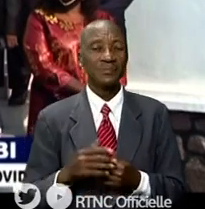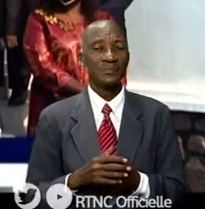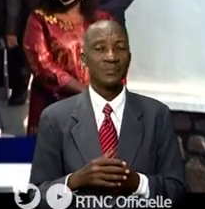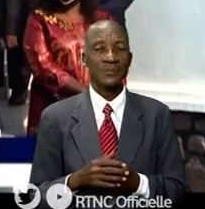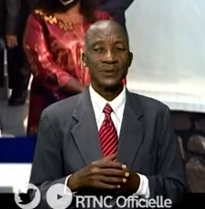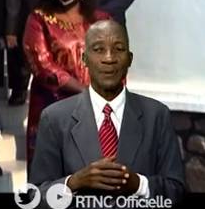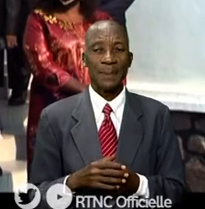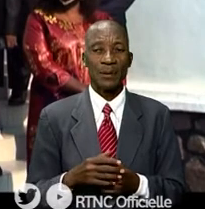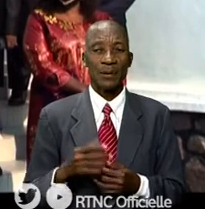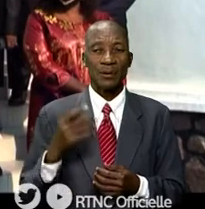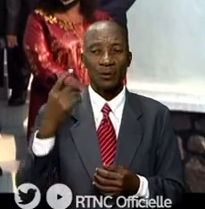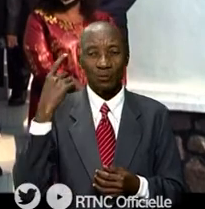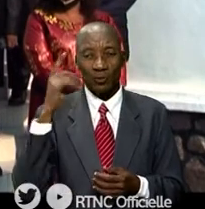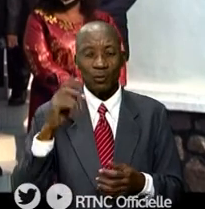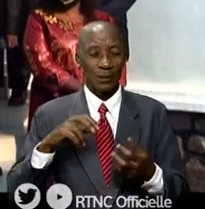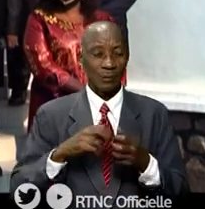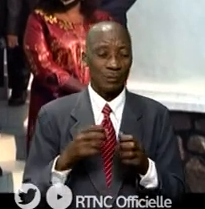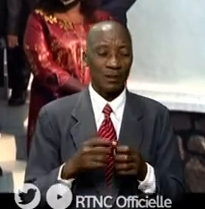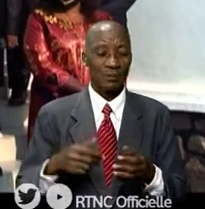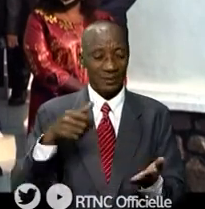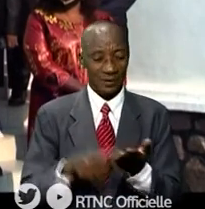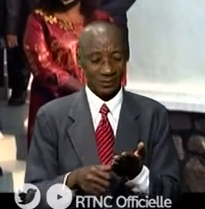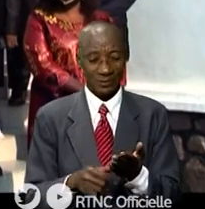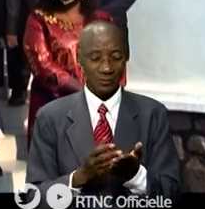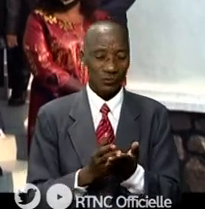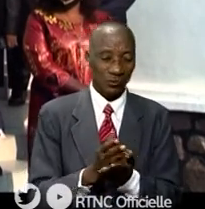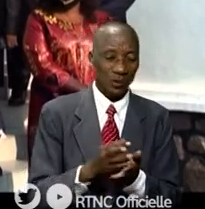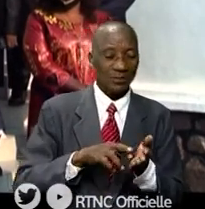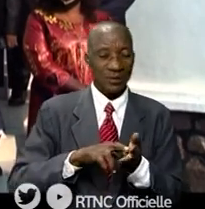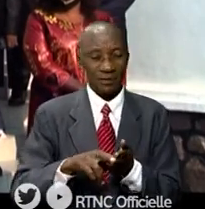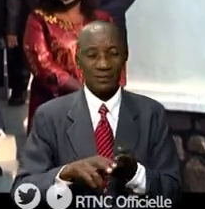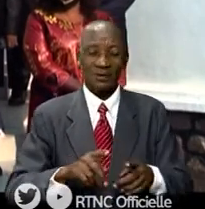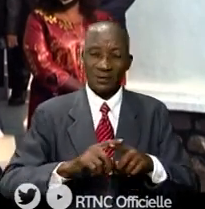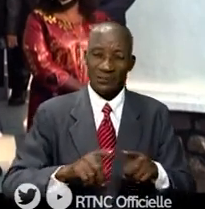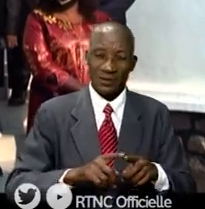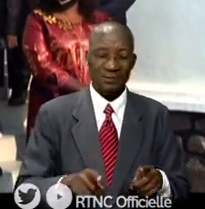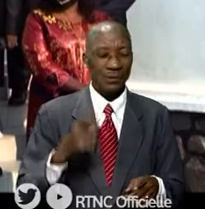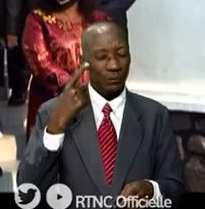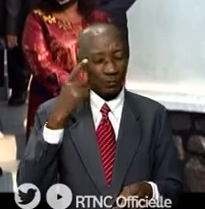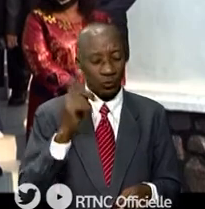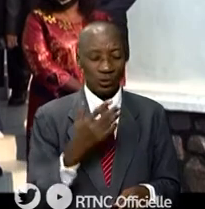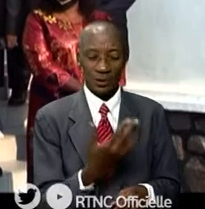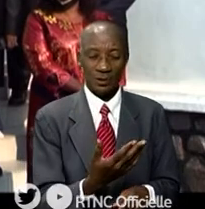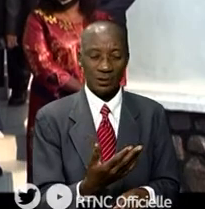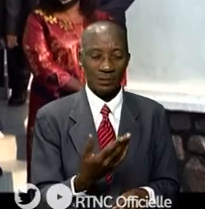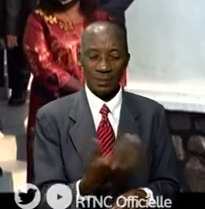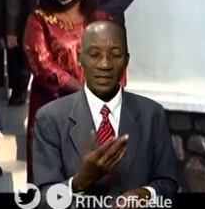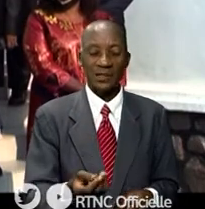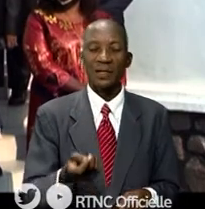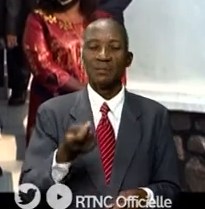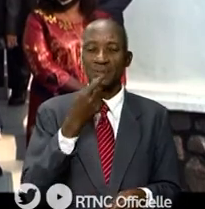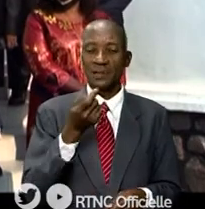des taxes, droits et redevances pour tout ce qui concerne les produits pharmaceutiques et les